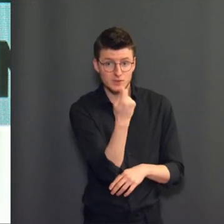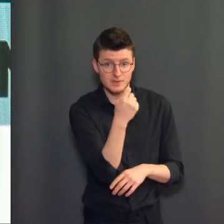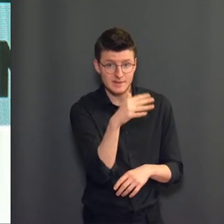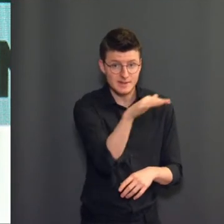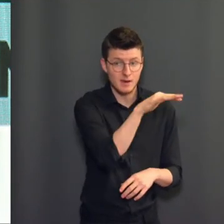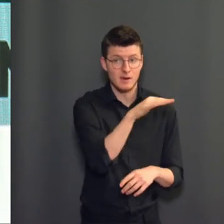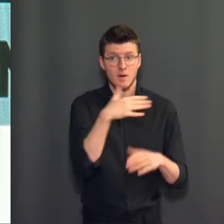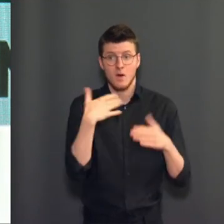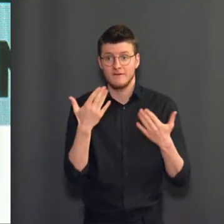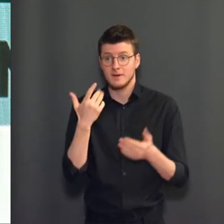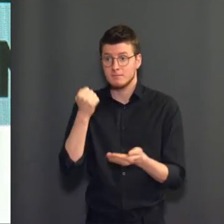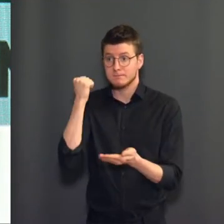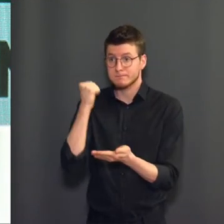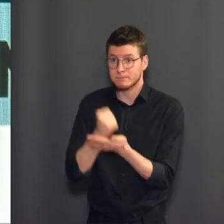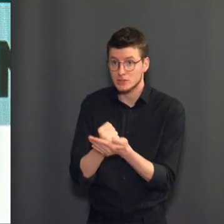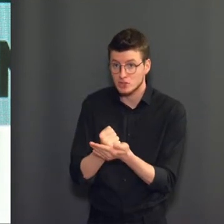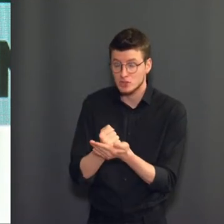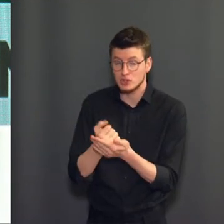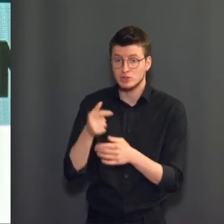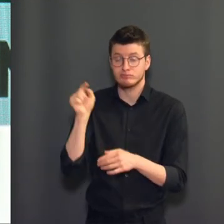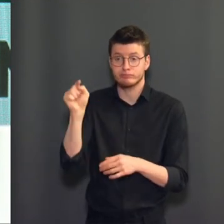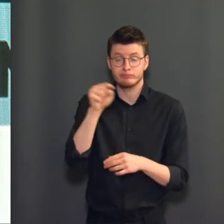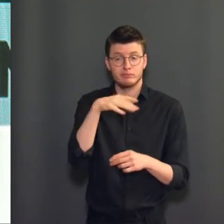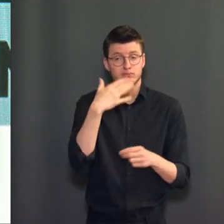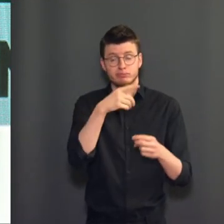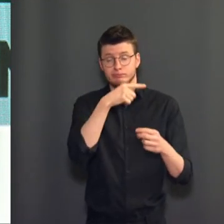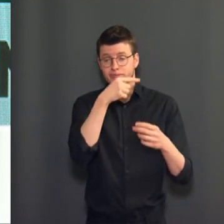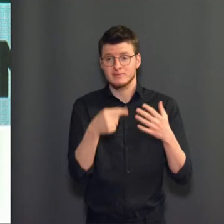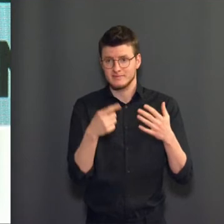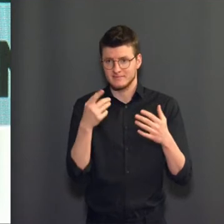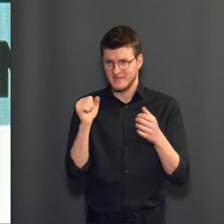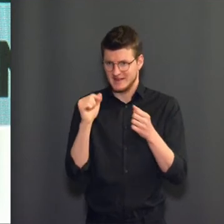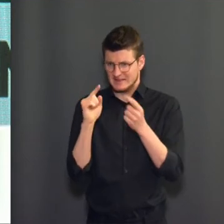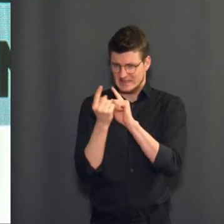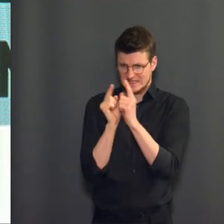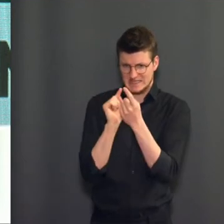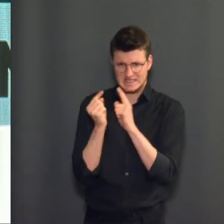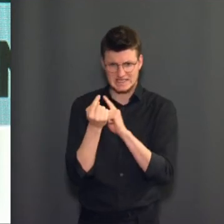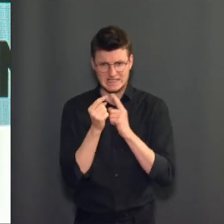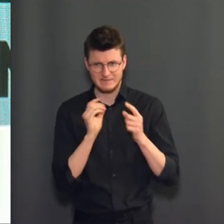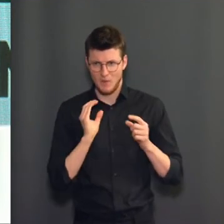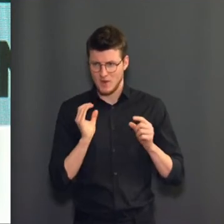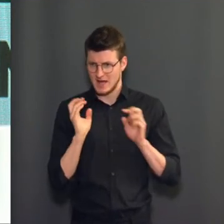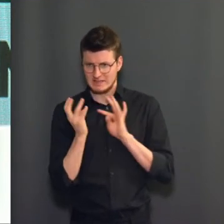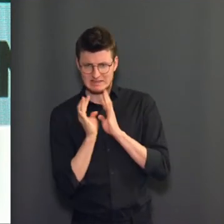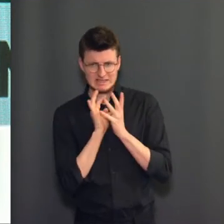de postbezorging, waar nauw contact moeilijk te vermijden is.